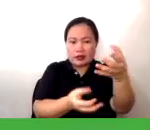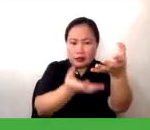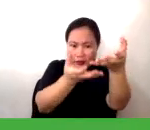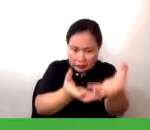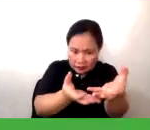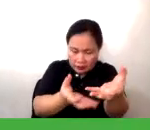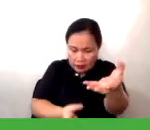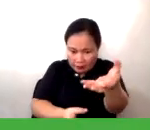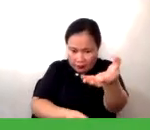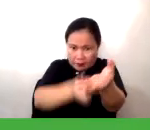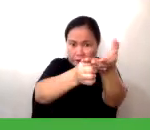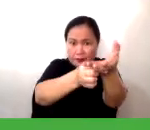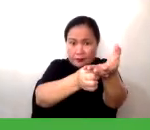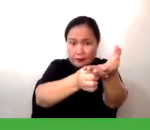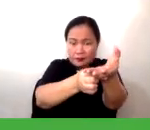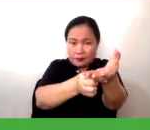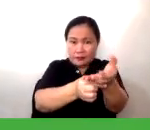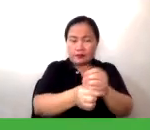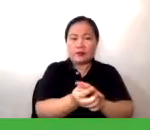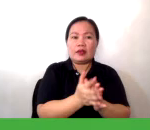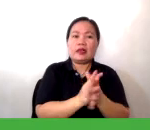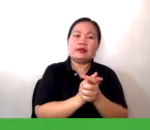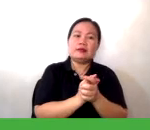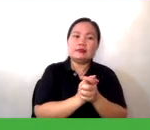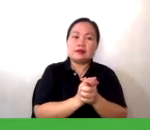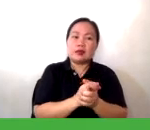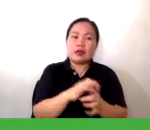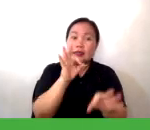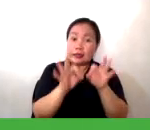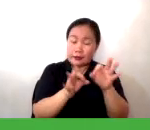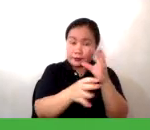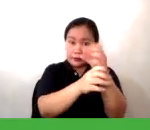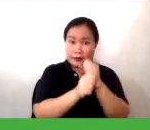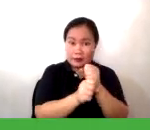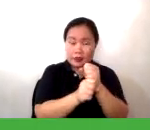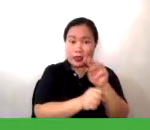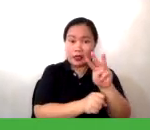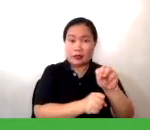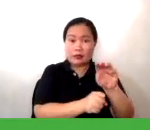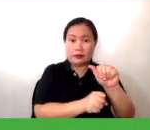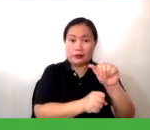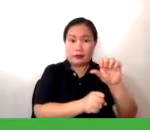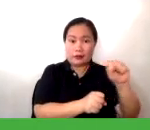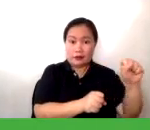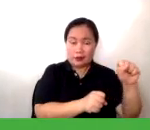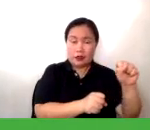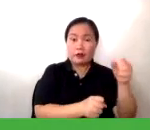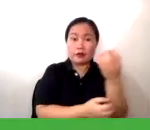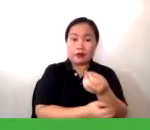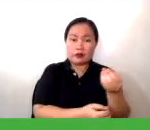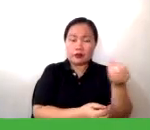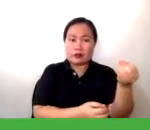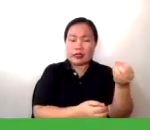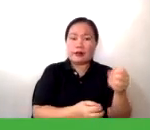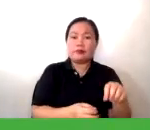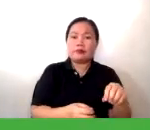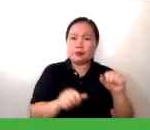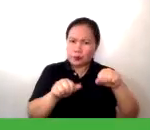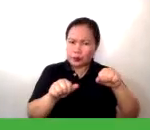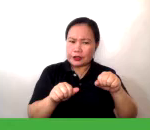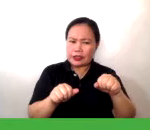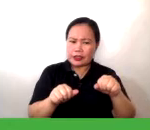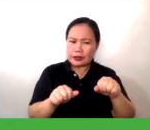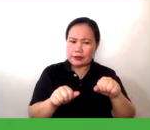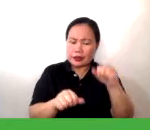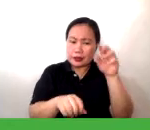Okay, however, yung kapag kinukuha naman natin ng mass ng object, it is accurately estimated by